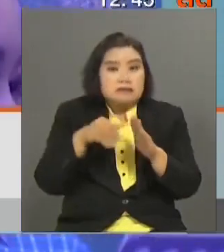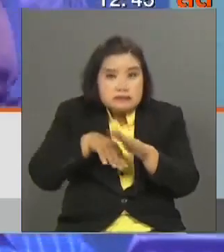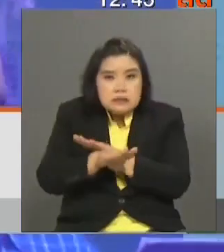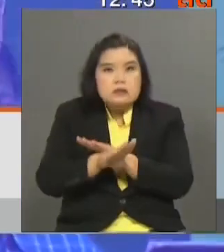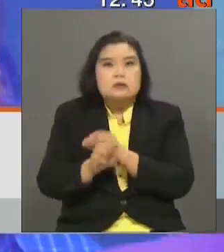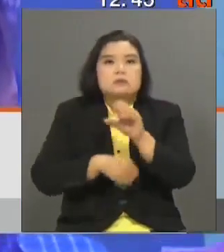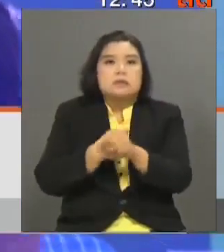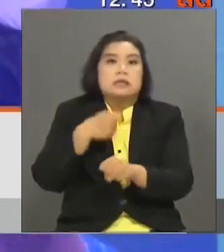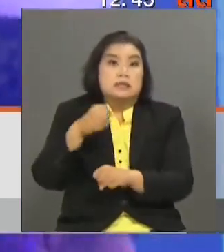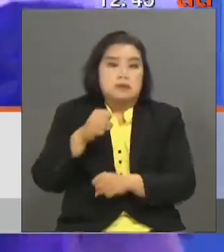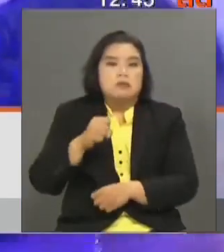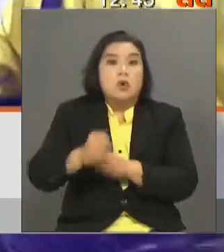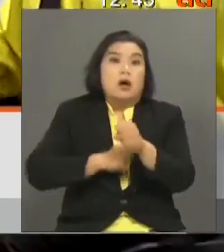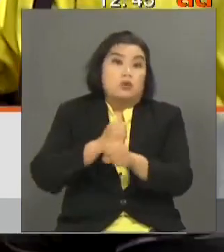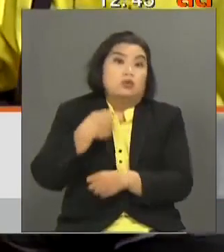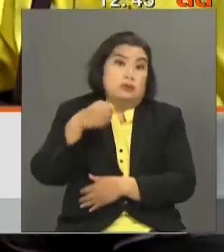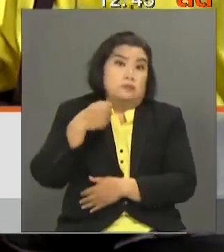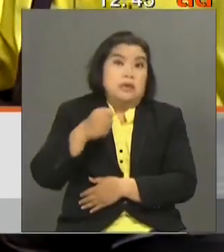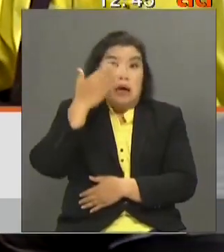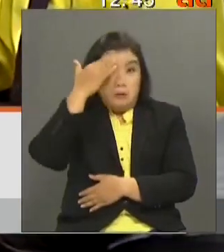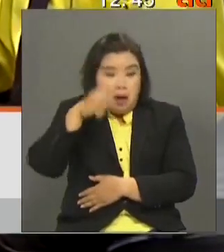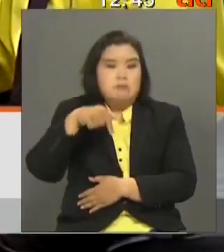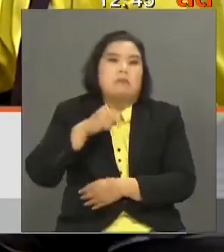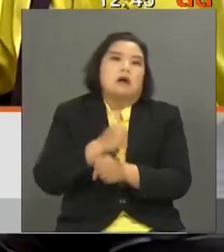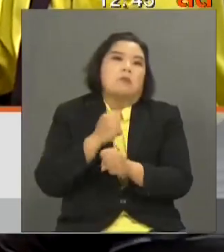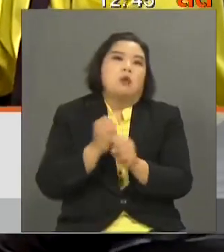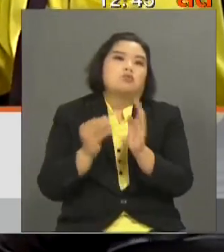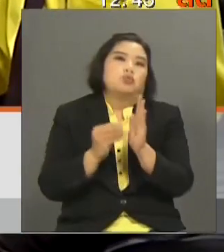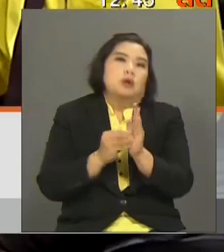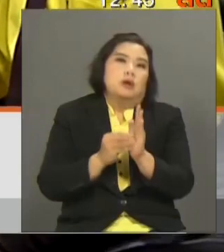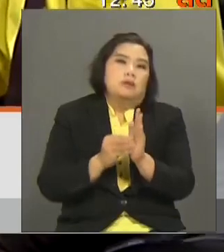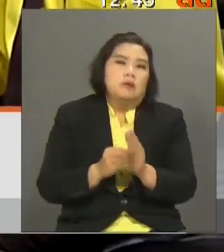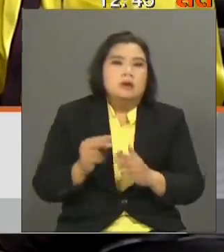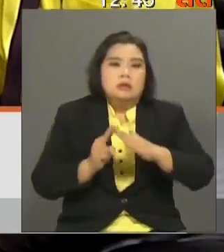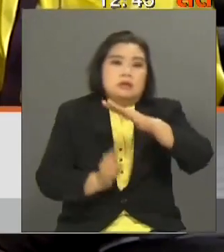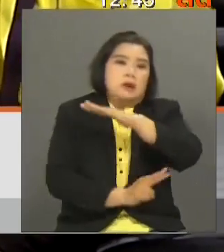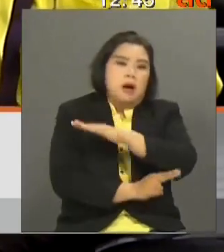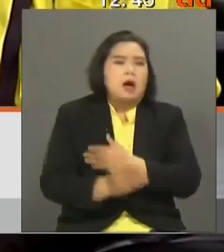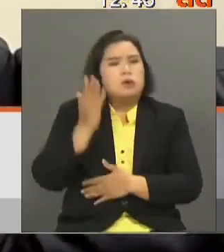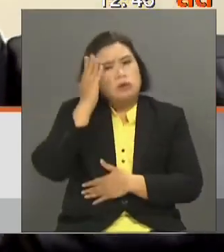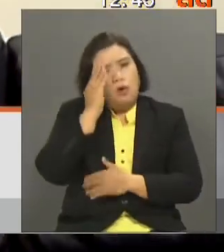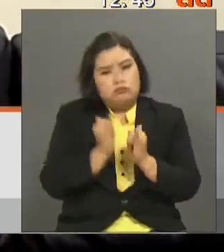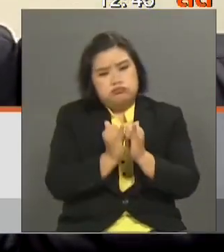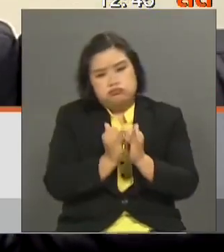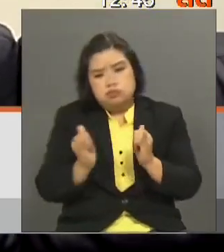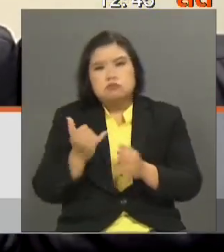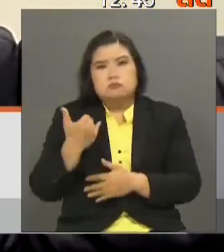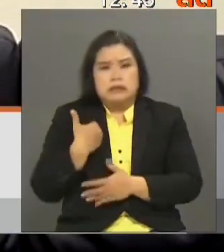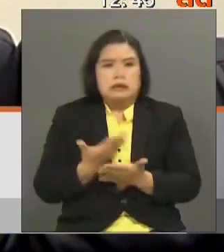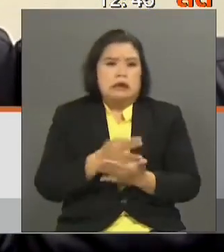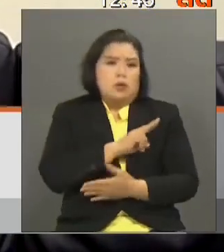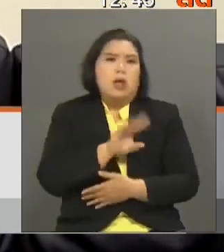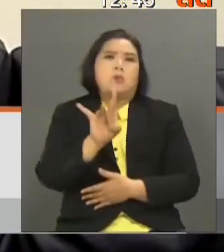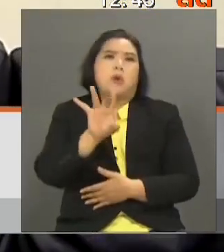านดิ้นรนในเมืองใหญ่ไม่เพียงเริ่มจากศูนย์เพราะต้องนอนใต้สะพานด้วยเงินติดตัวไม่ถึงร้อยหากหลังค้าแรงงาน